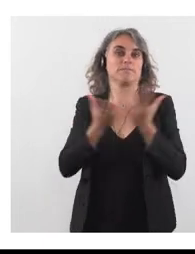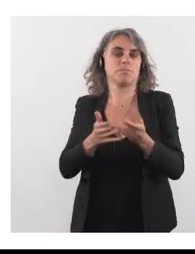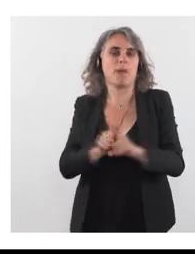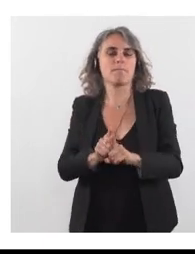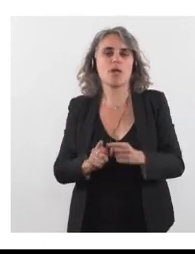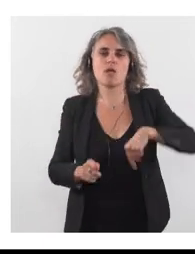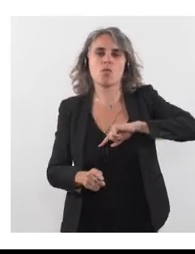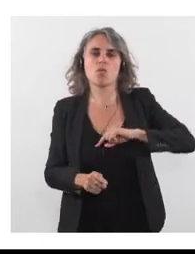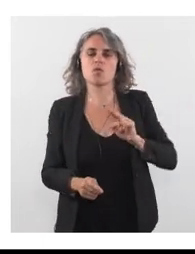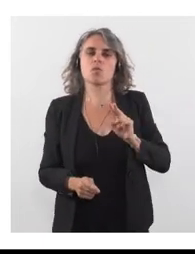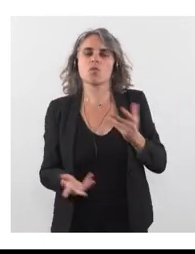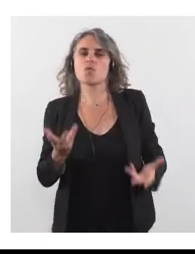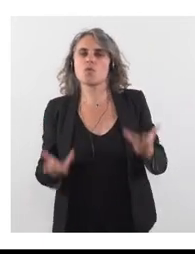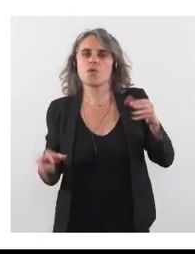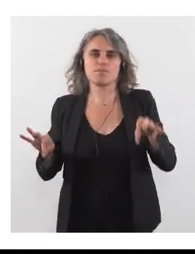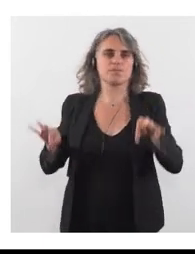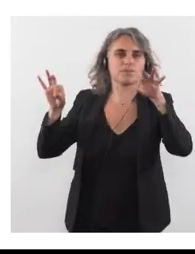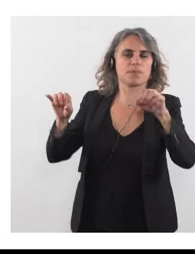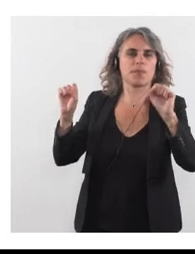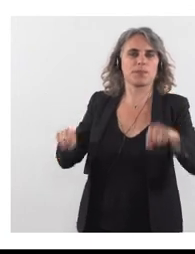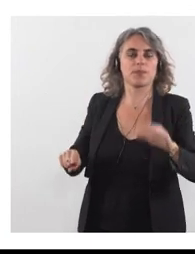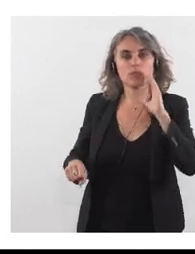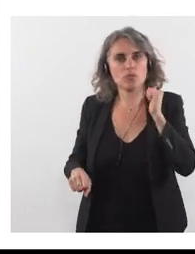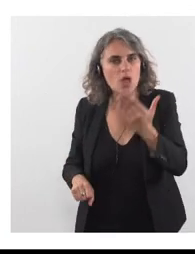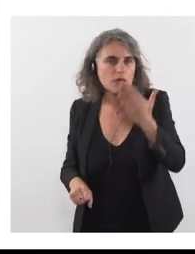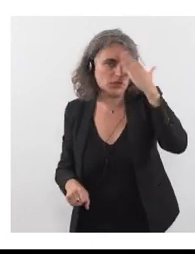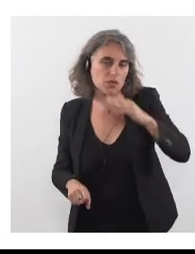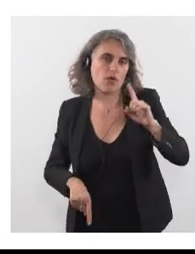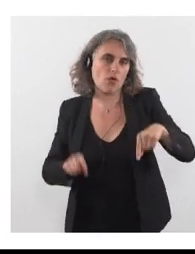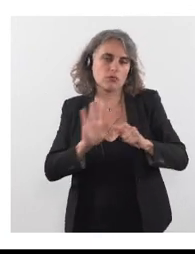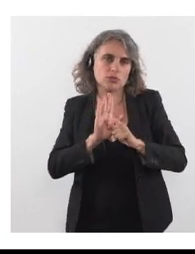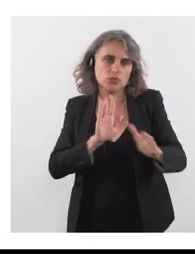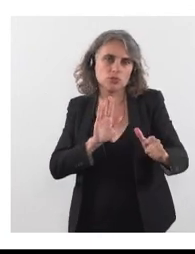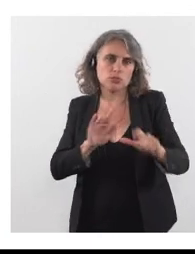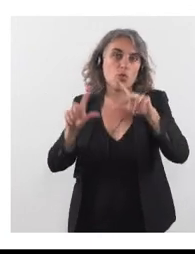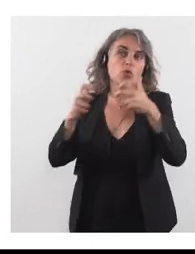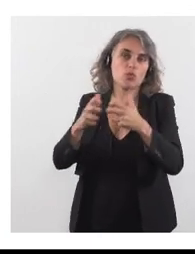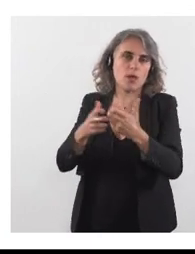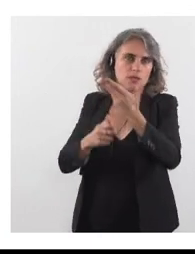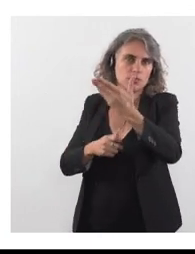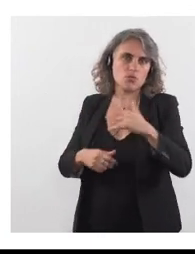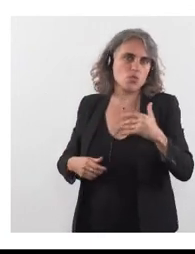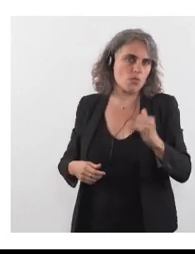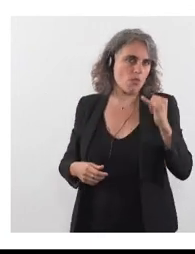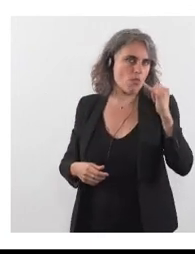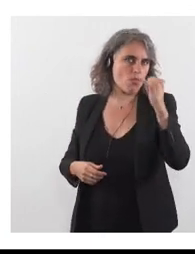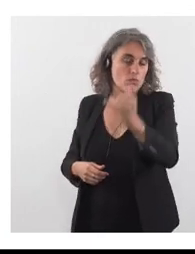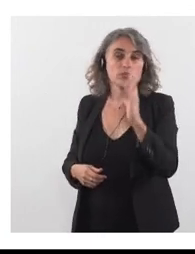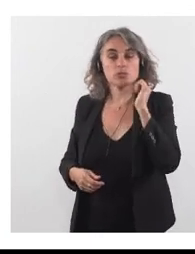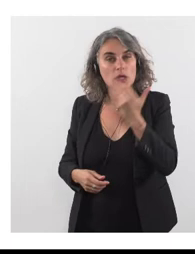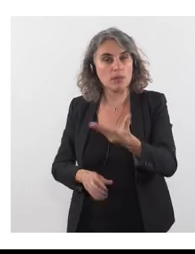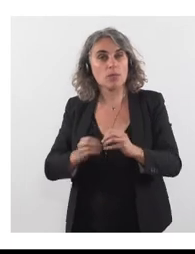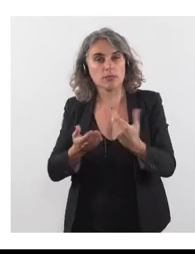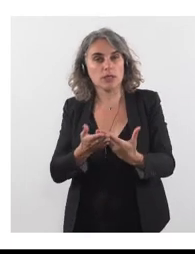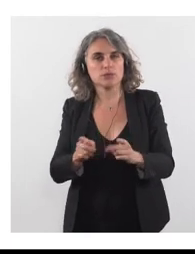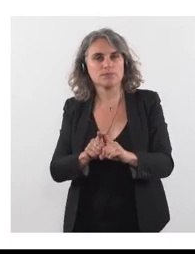moi que je dois suspendre. Et donc, et on sait combien de temps prend la procédure à Luxembourg. Et donc, c'est une des